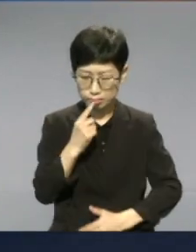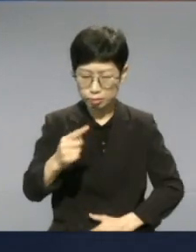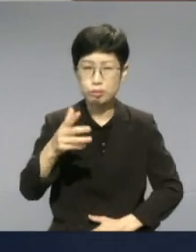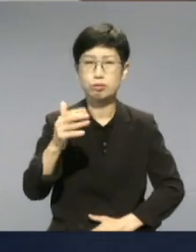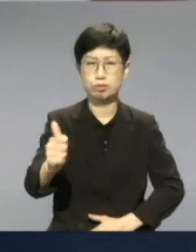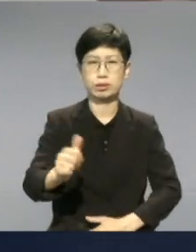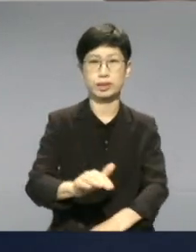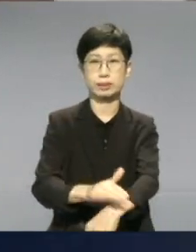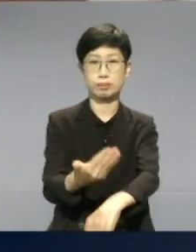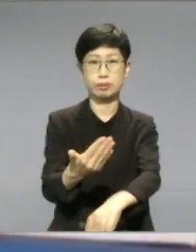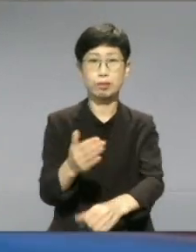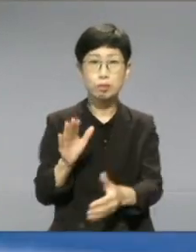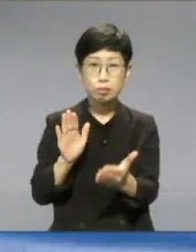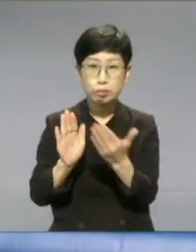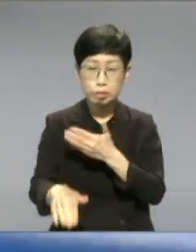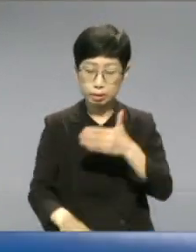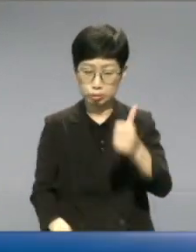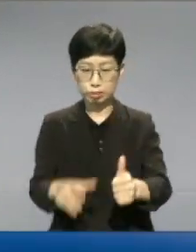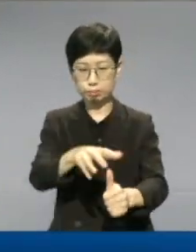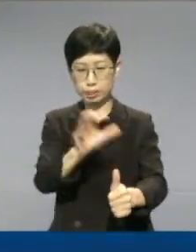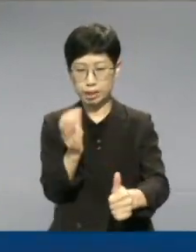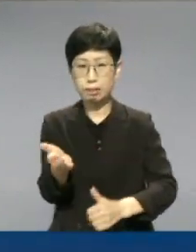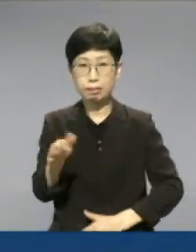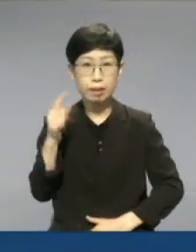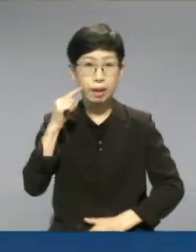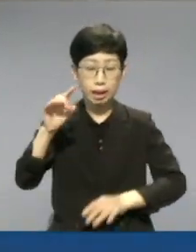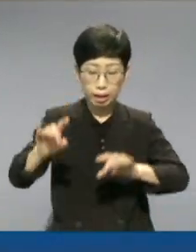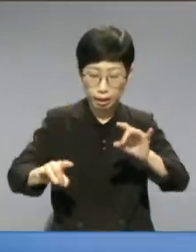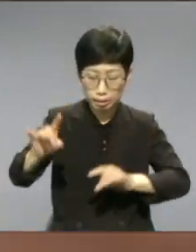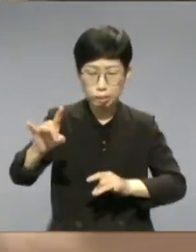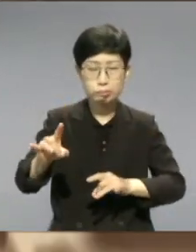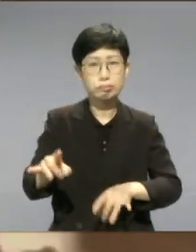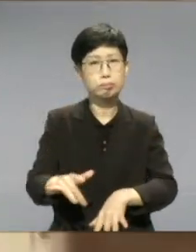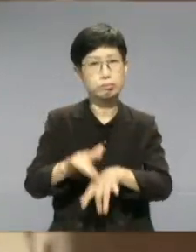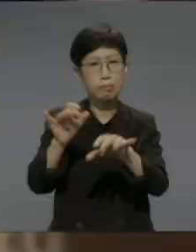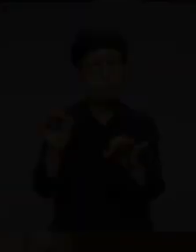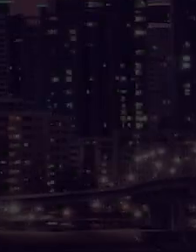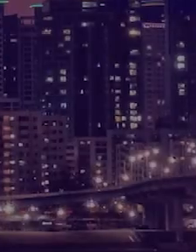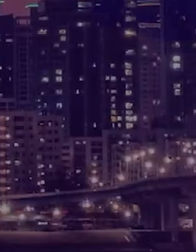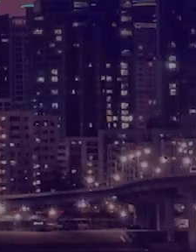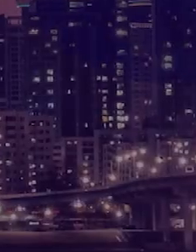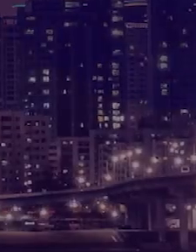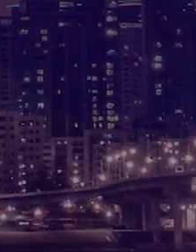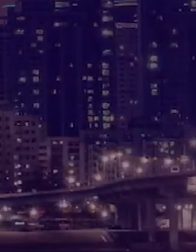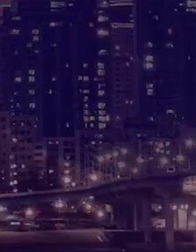주인. 이후 주인은 풀려났지만 처키 인형은 행방이 묘연하다고 하네요.